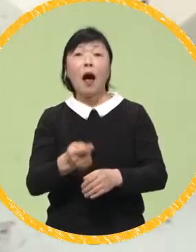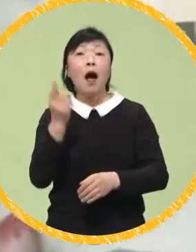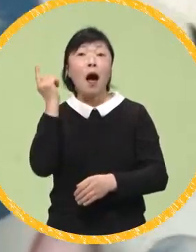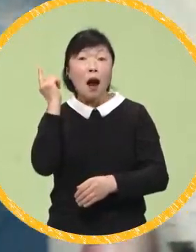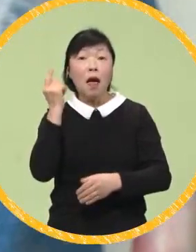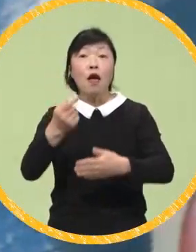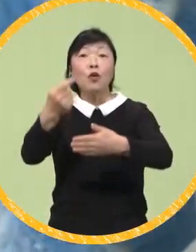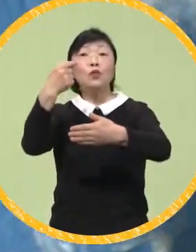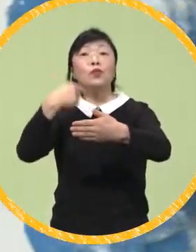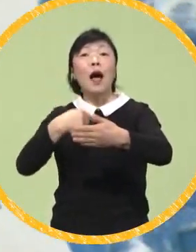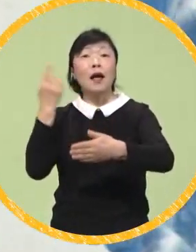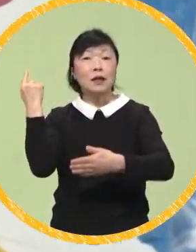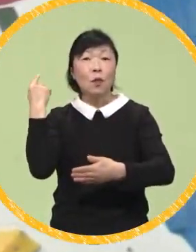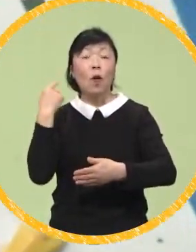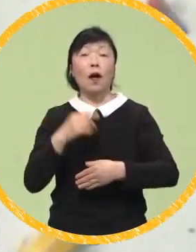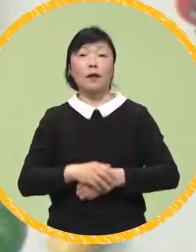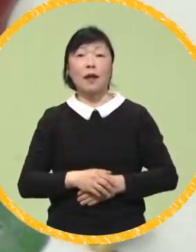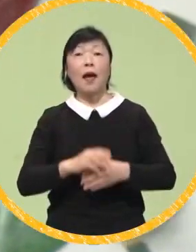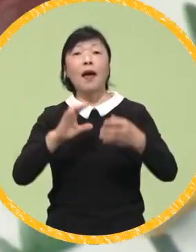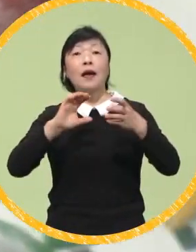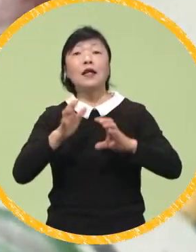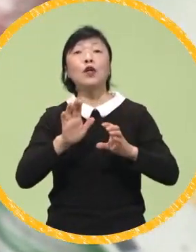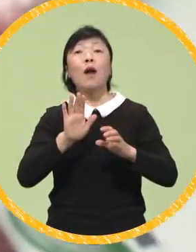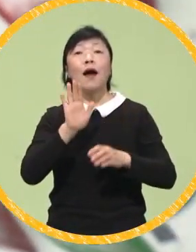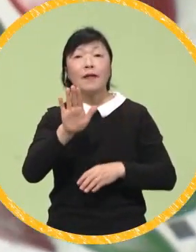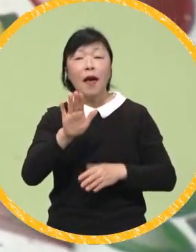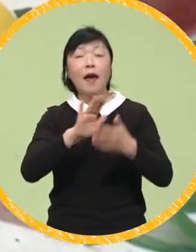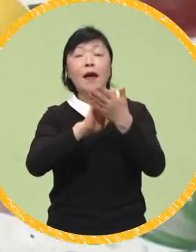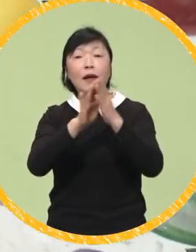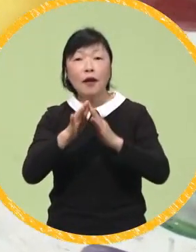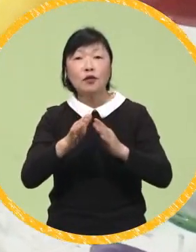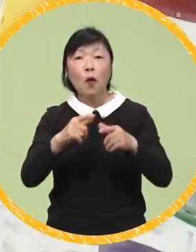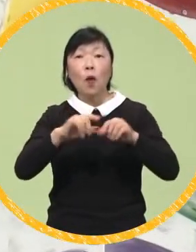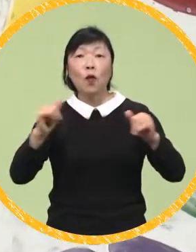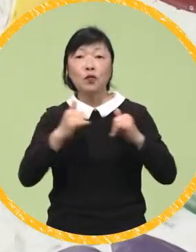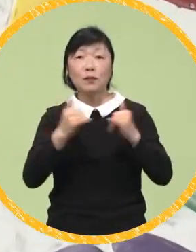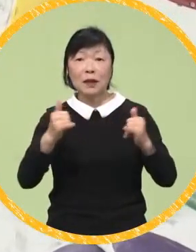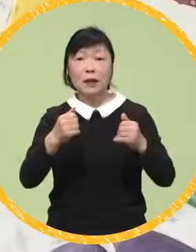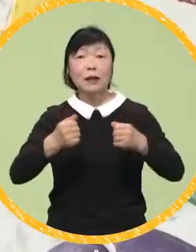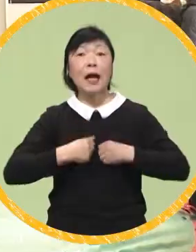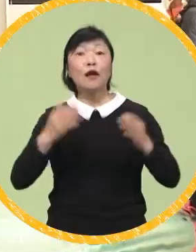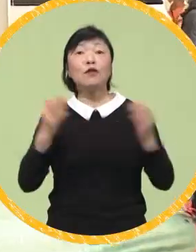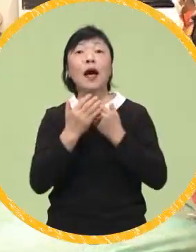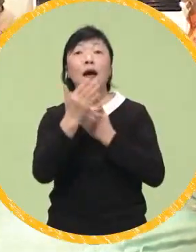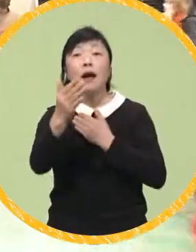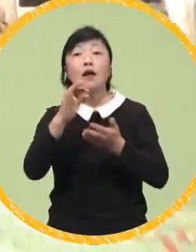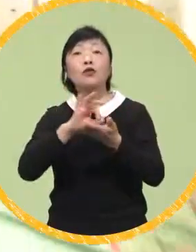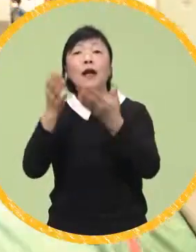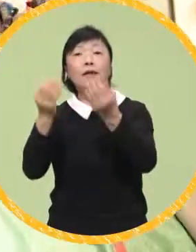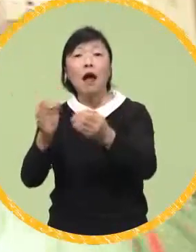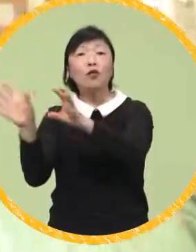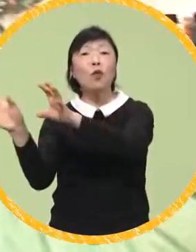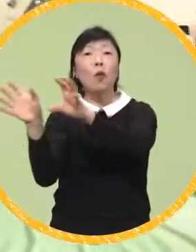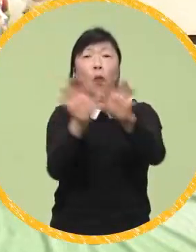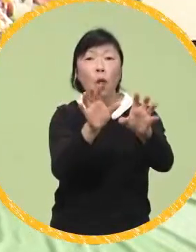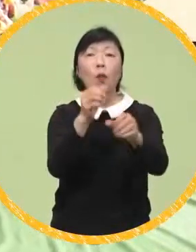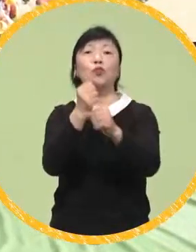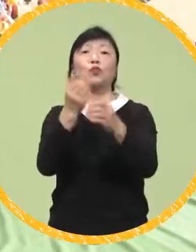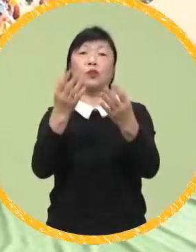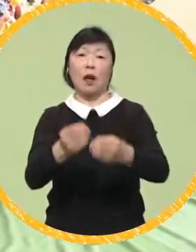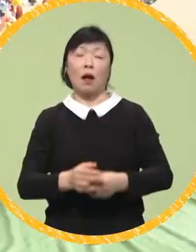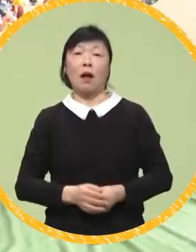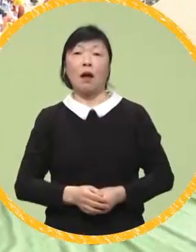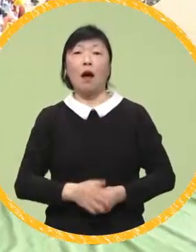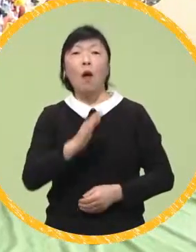壁がにもあるんですよそちらの岩手で行われました国体で疲れた壁をですね移設しておりますこれ本格的です